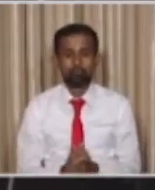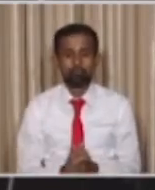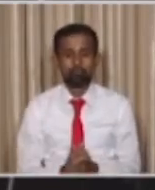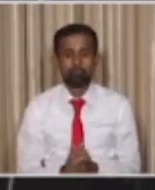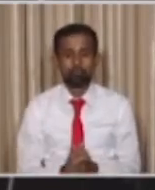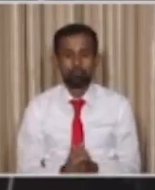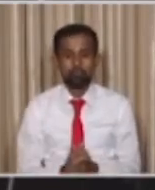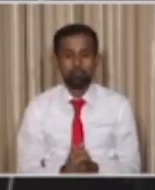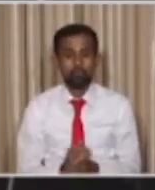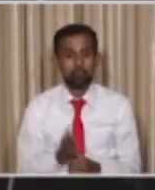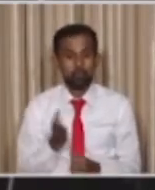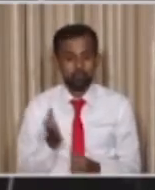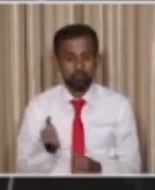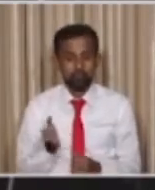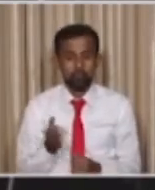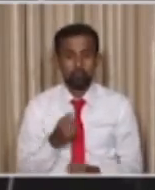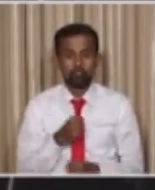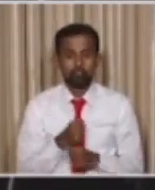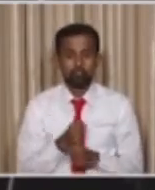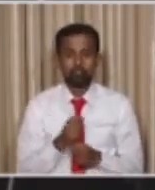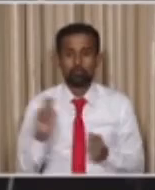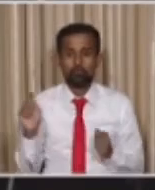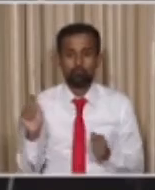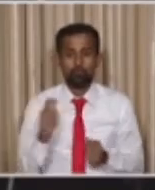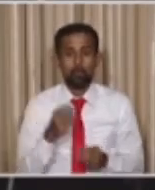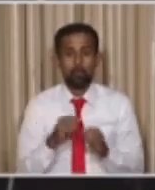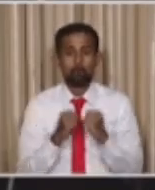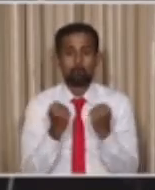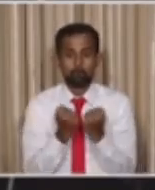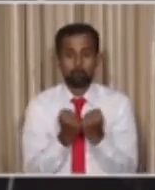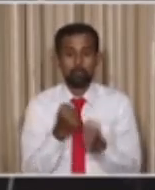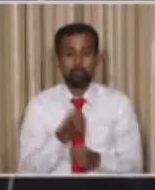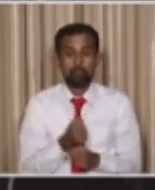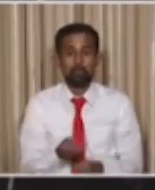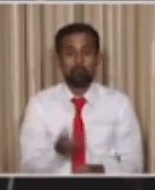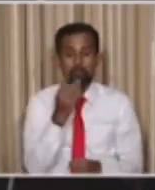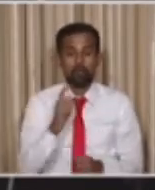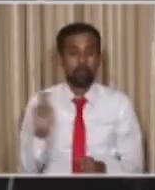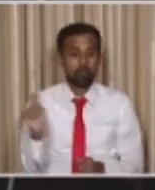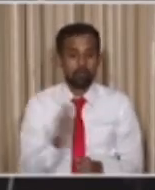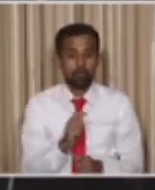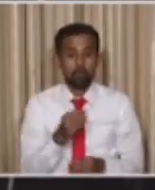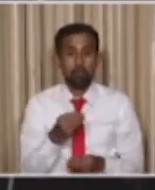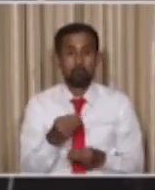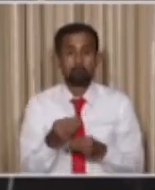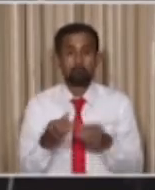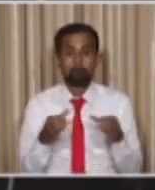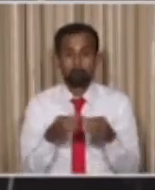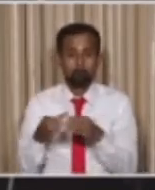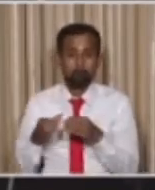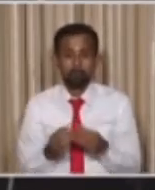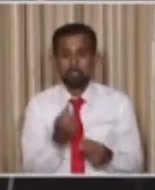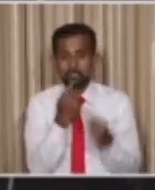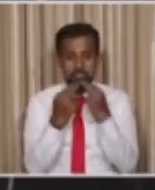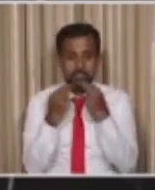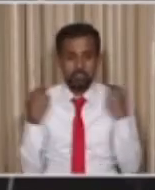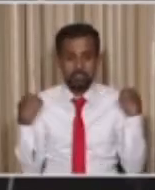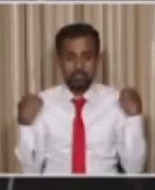සභාපතිතුමනි මේ රාජ්‍ය ආයතන අපේ රජයට වැඩිම ආදායම් ලැබෙන ආයතන තුන රේගුව